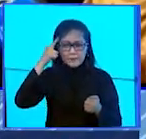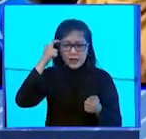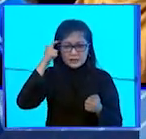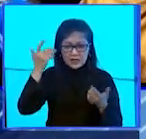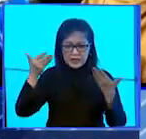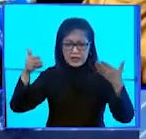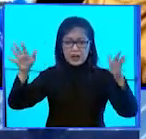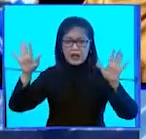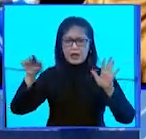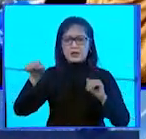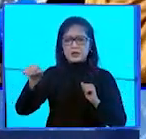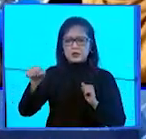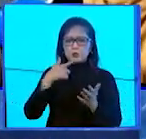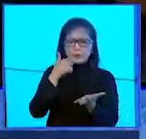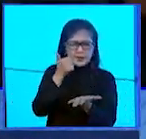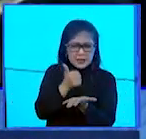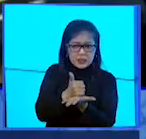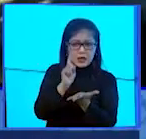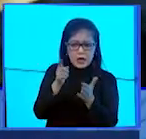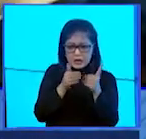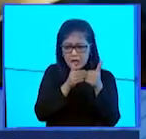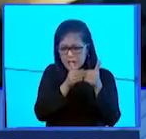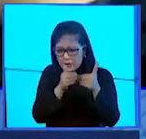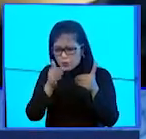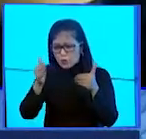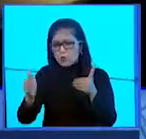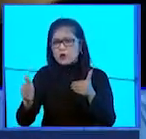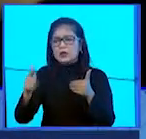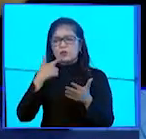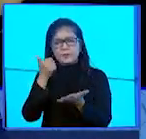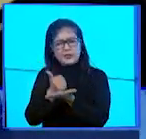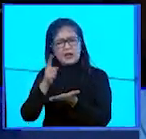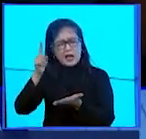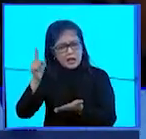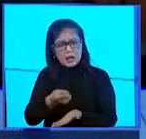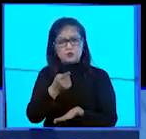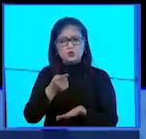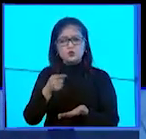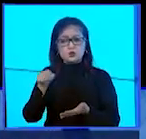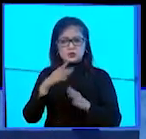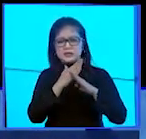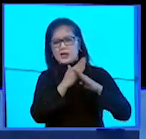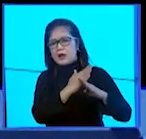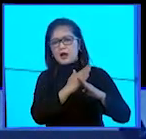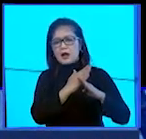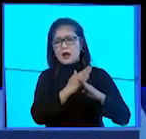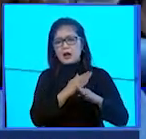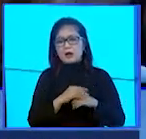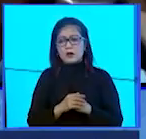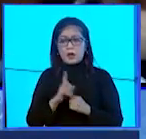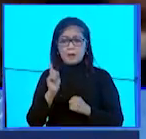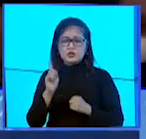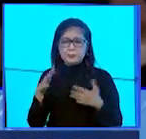yang sangat penting ya fase yang sangat penting harus kita b3si karena banyak sekali